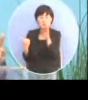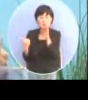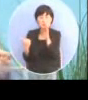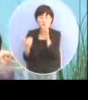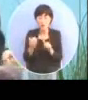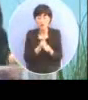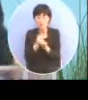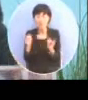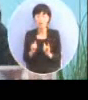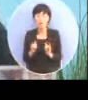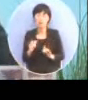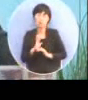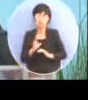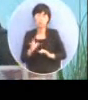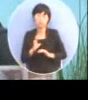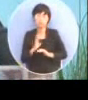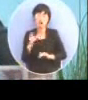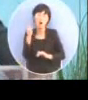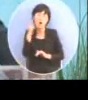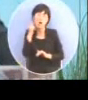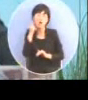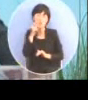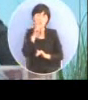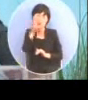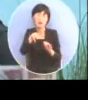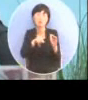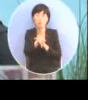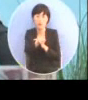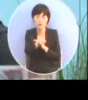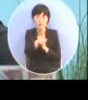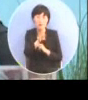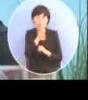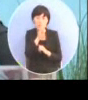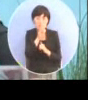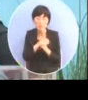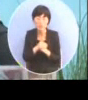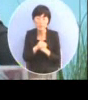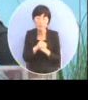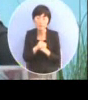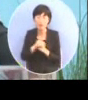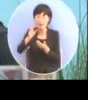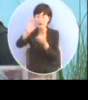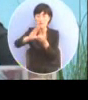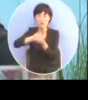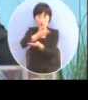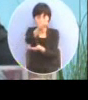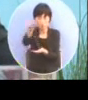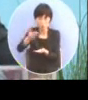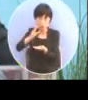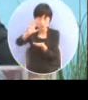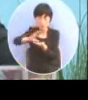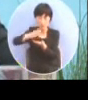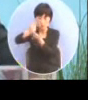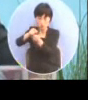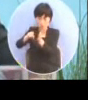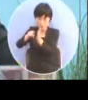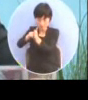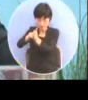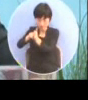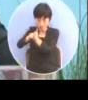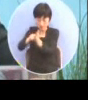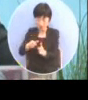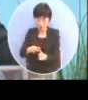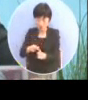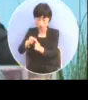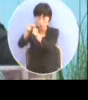bắt, Phi-rơ nói rằng tôi không biết Giêsu đâu. Đó là lời nói dối do sợ hãi mà thôi. 그리스도를 알고 구원받은 여러분이 때로는 흔들릴 수 있어요.